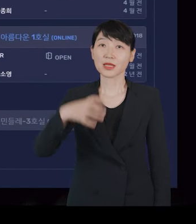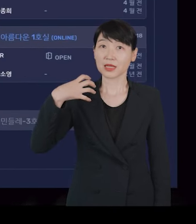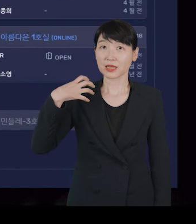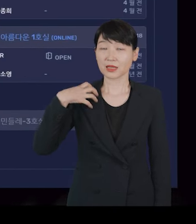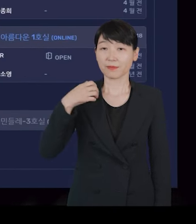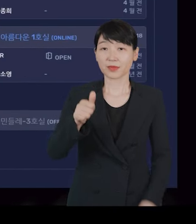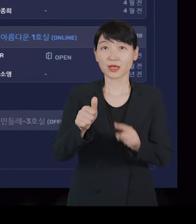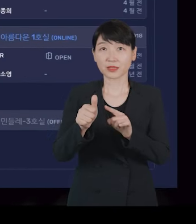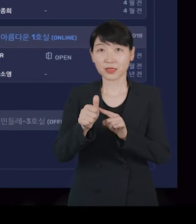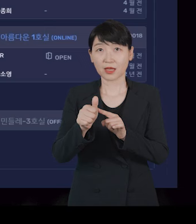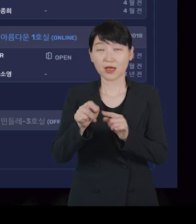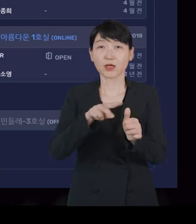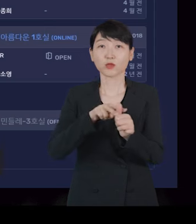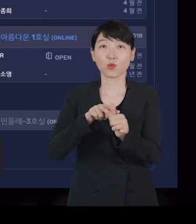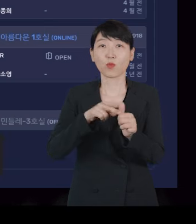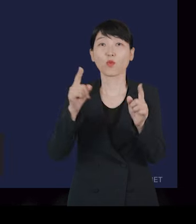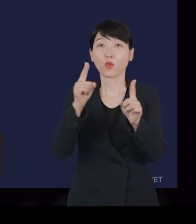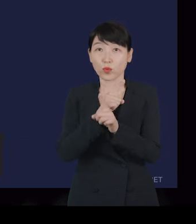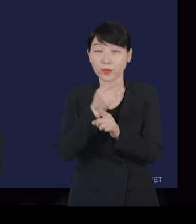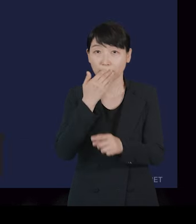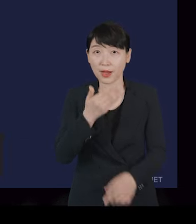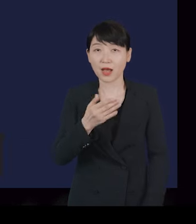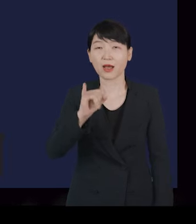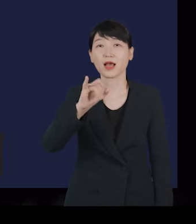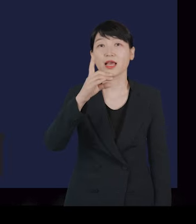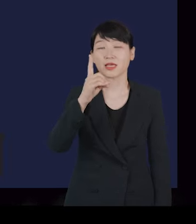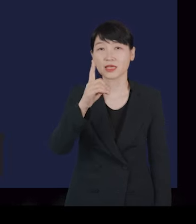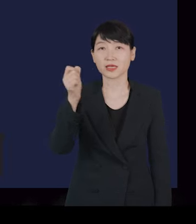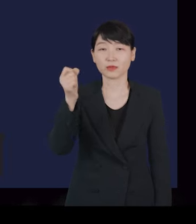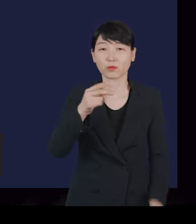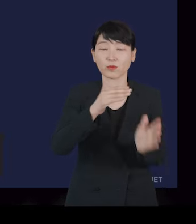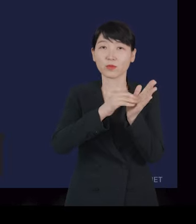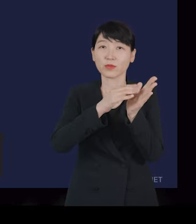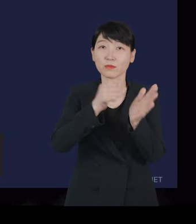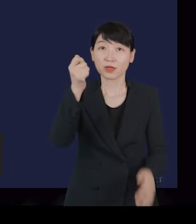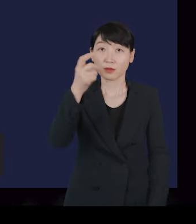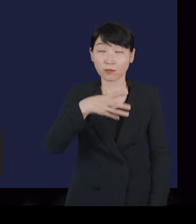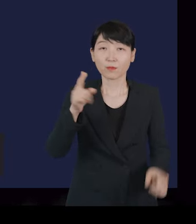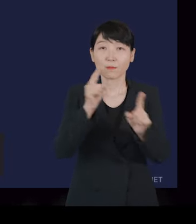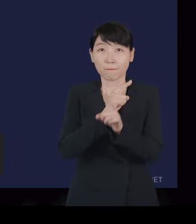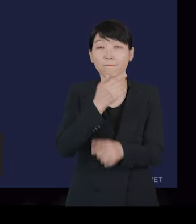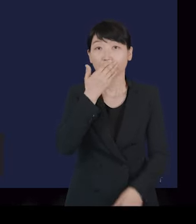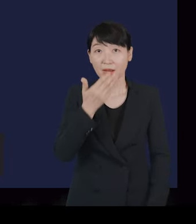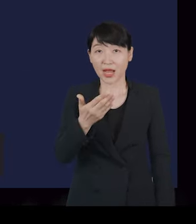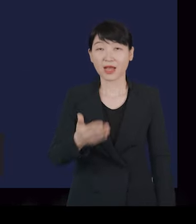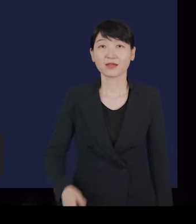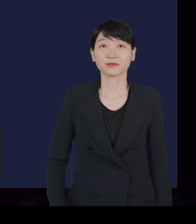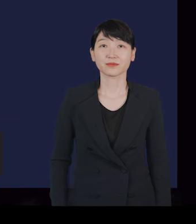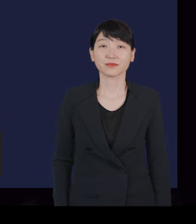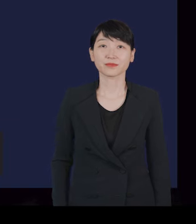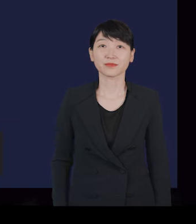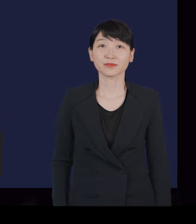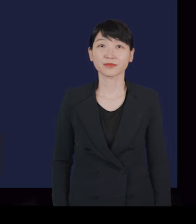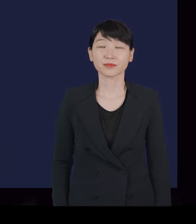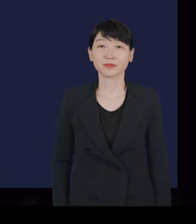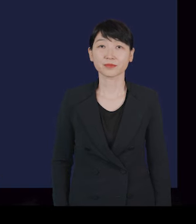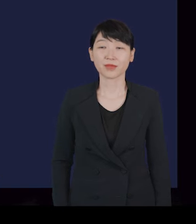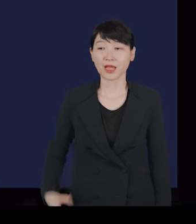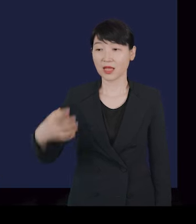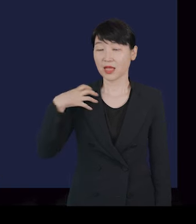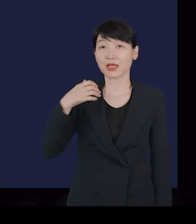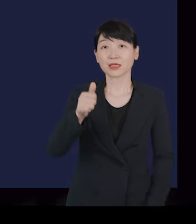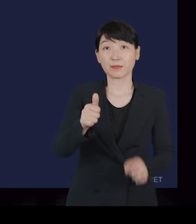오파스넷 시스템 담당자 정보 수정과 로그인 아이디, 비밀번호 변경이 가능하며